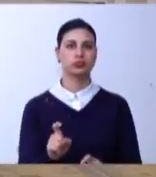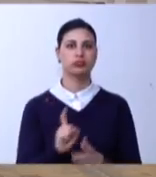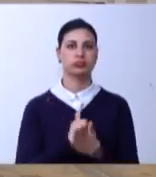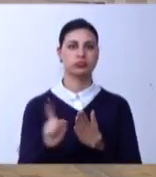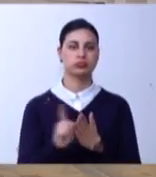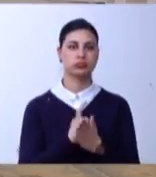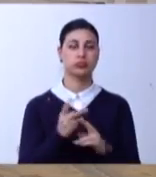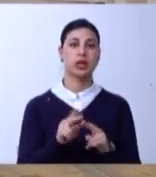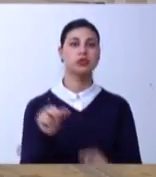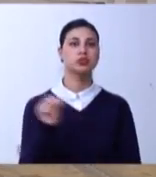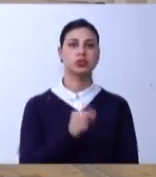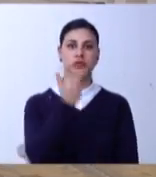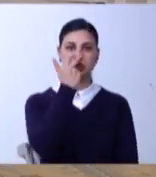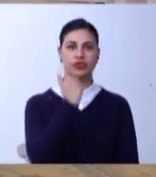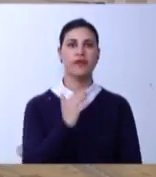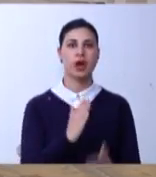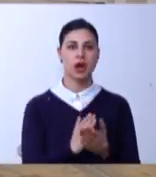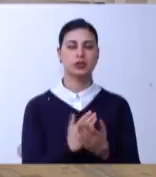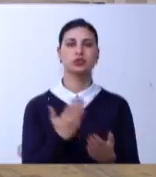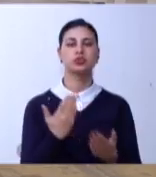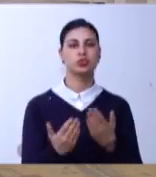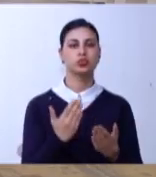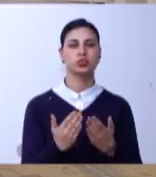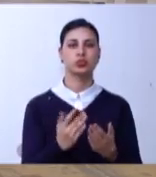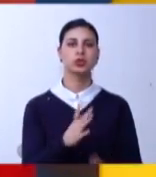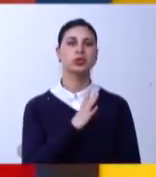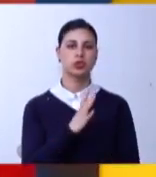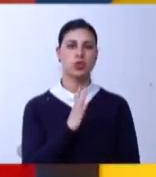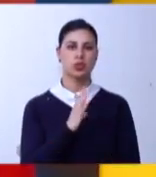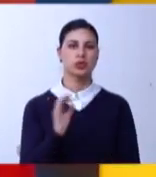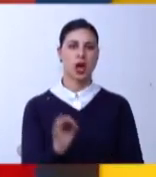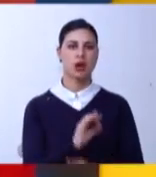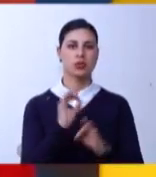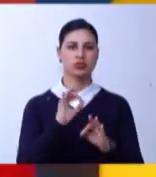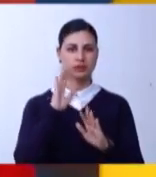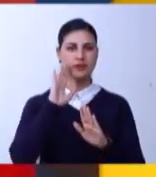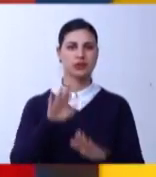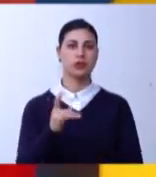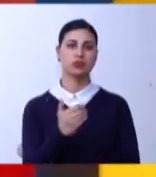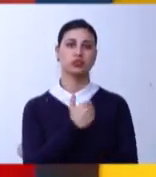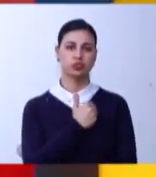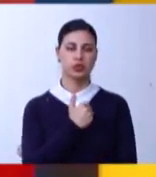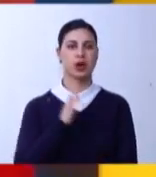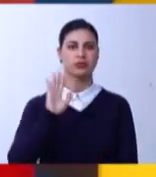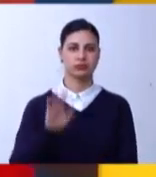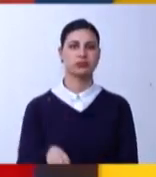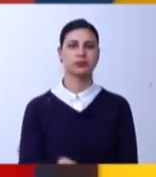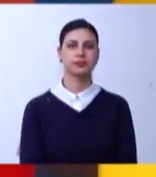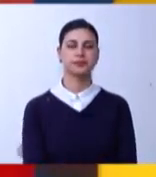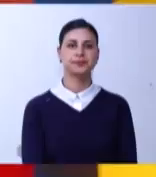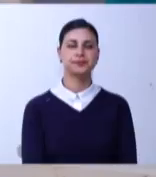ეს ცუდი ჩვევა, თუ იყოს დავტოვოთ არა უშავს, თუ ბავშვს ამის საჭიროება